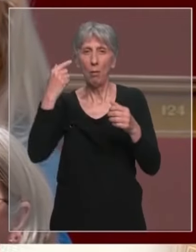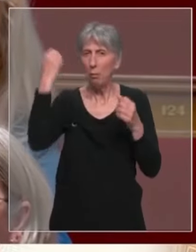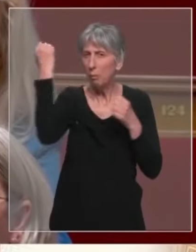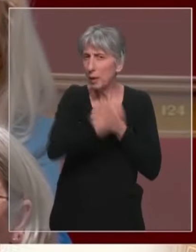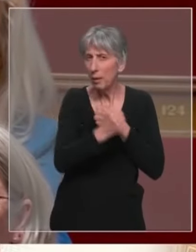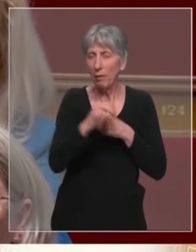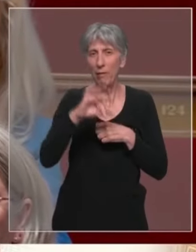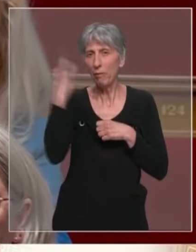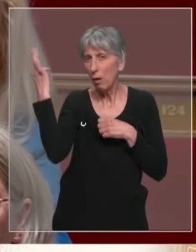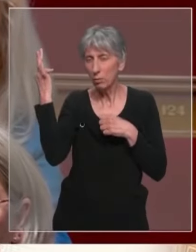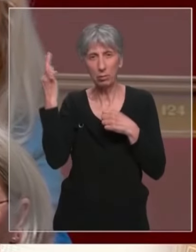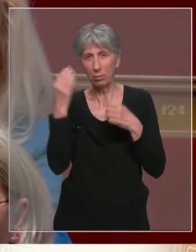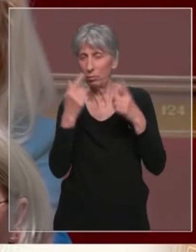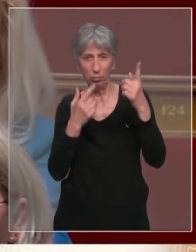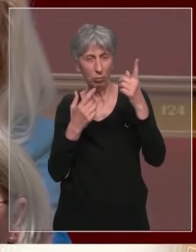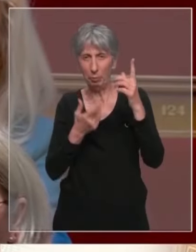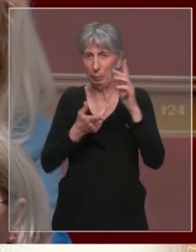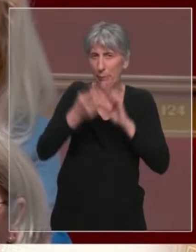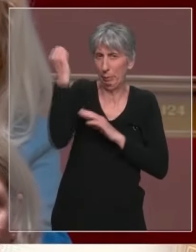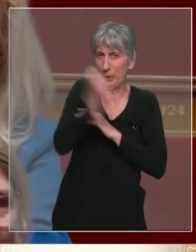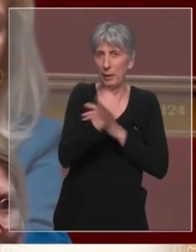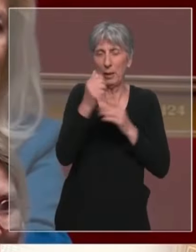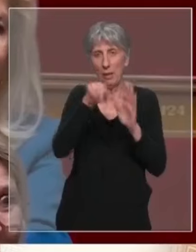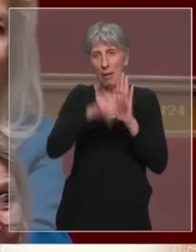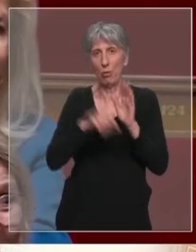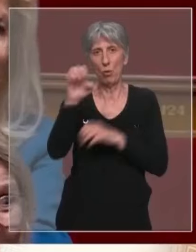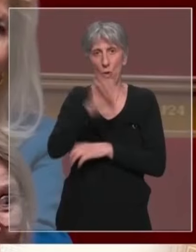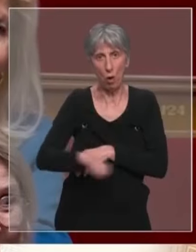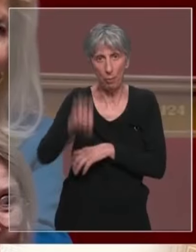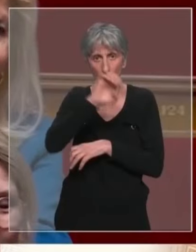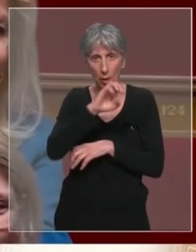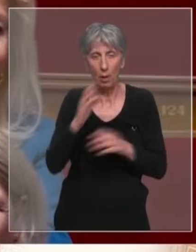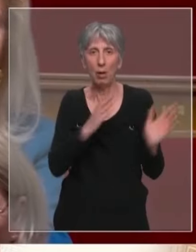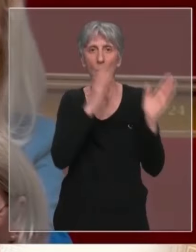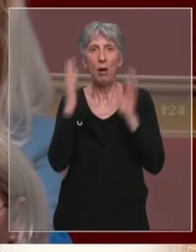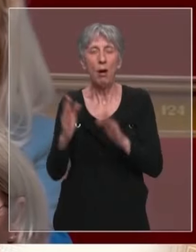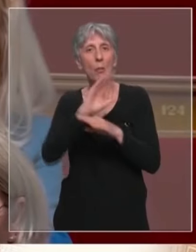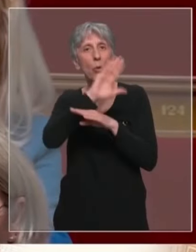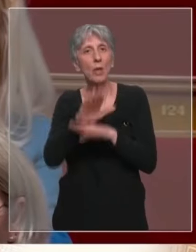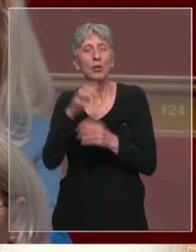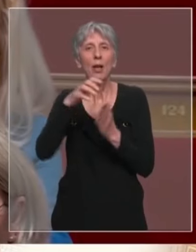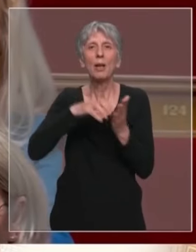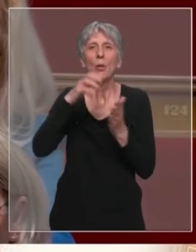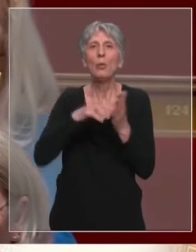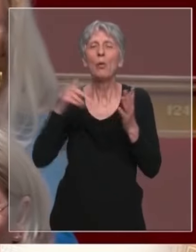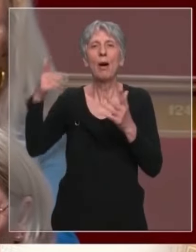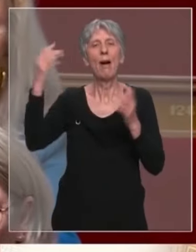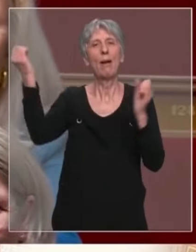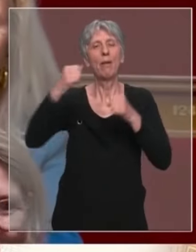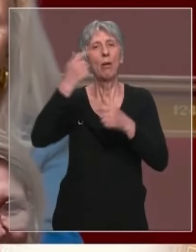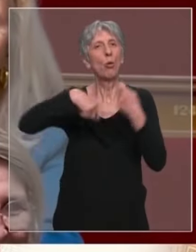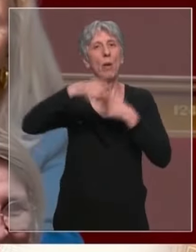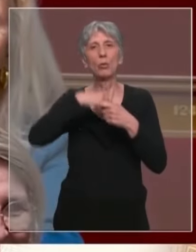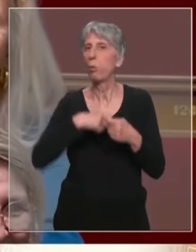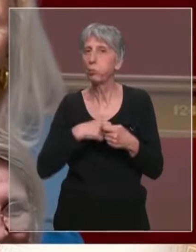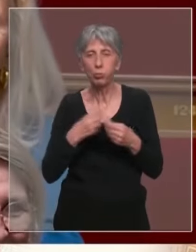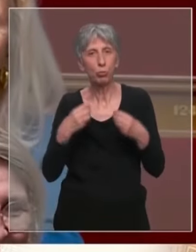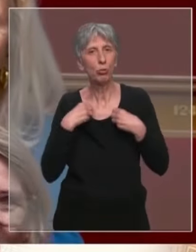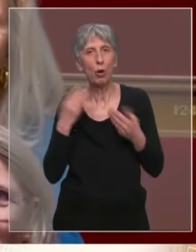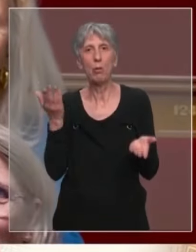voulant laver plus blanc que blanc, ni en protégeant notre agriculture d'accords commerciaux internationaux qui manifestement ne servent pas notre balance